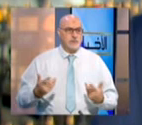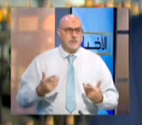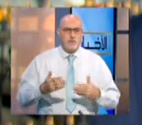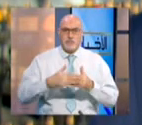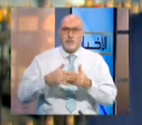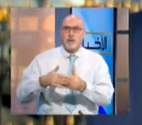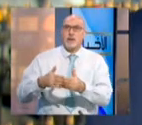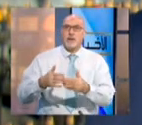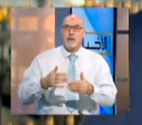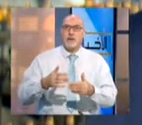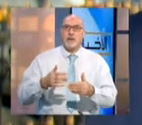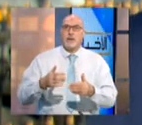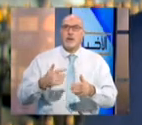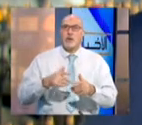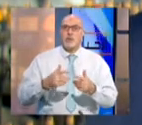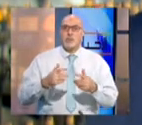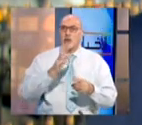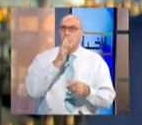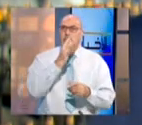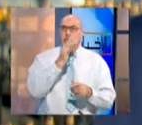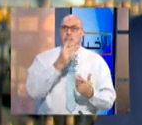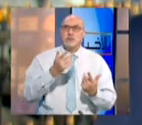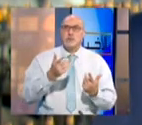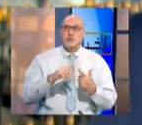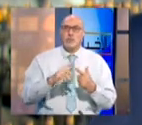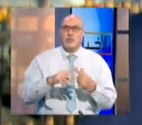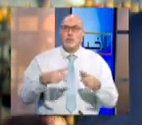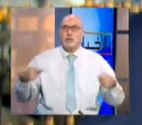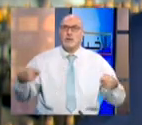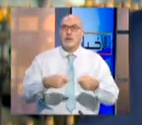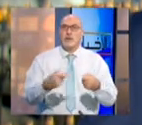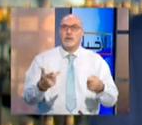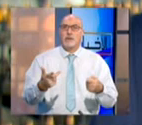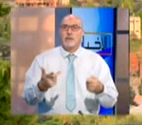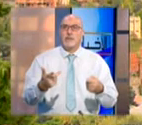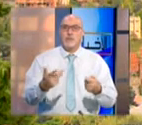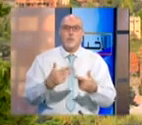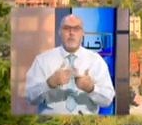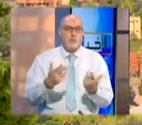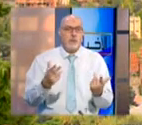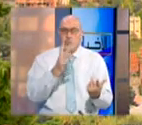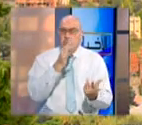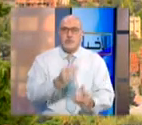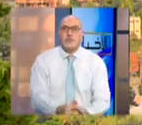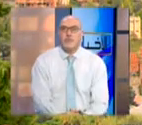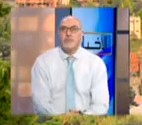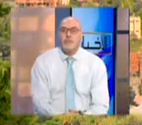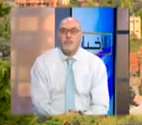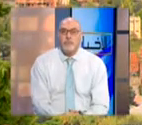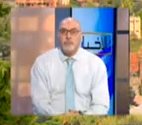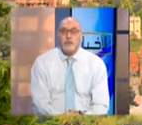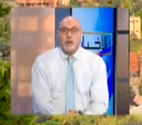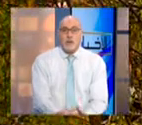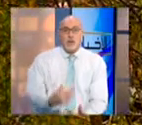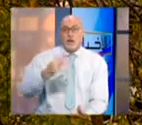بلديه الازهريه، لا نستطيع ان نقوم بتوطيد حتى قسم مدرسي. الانشغالات لقت